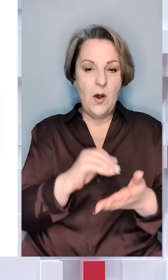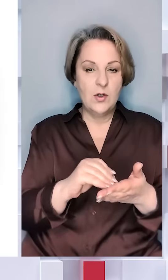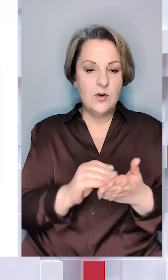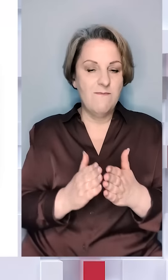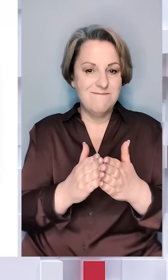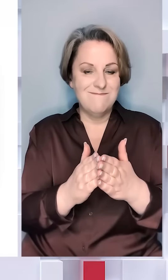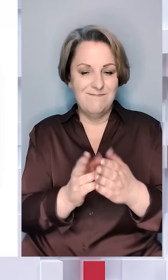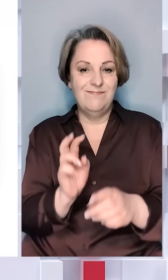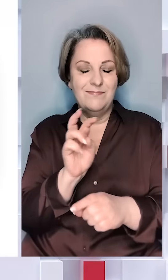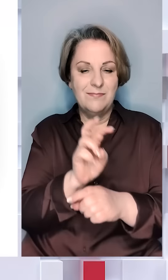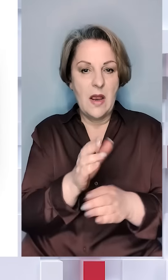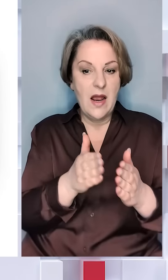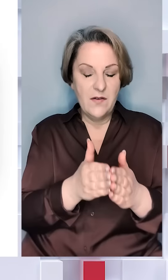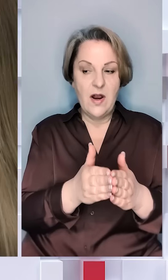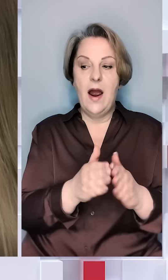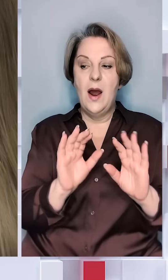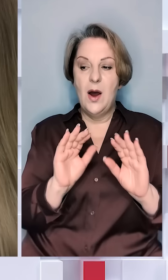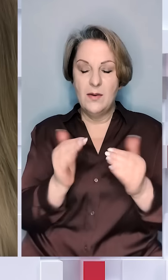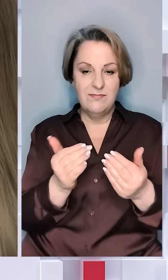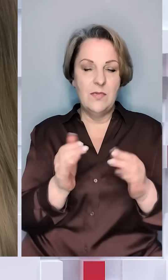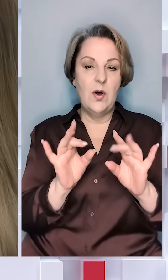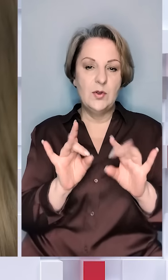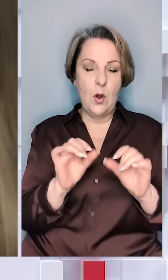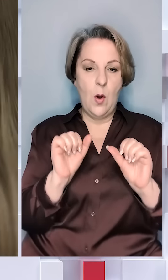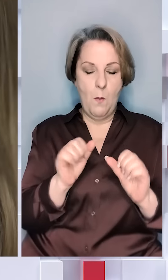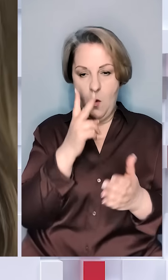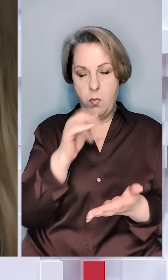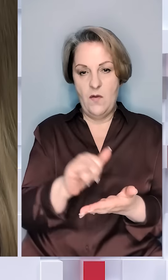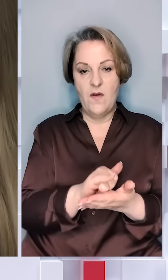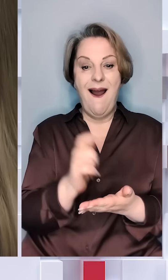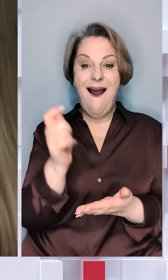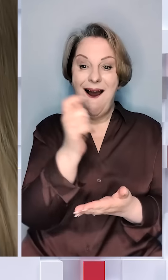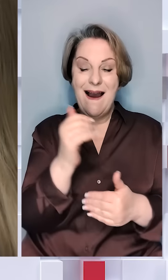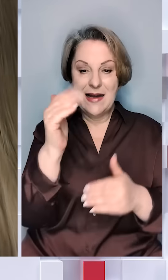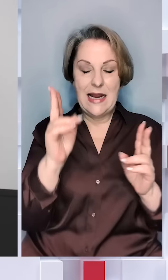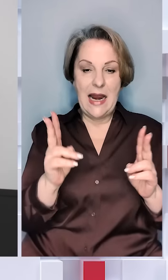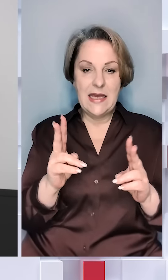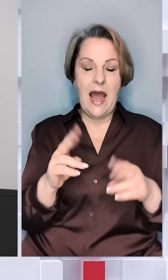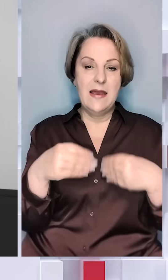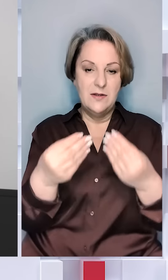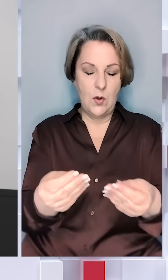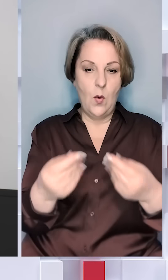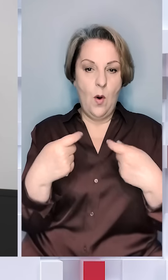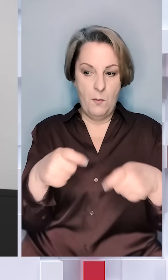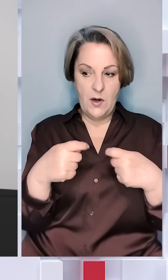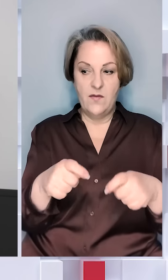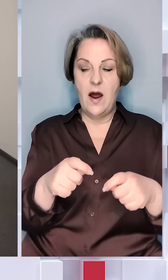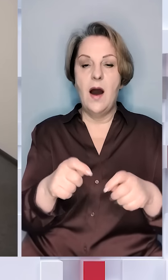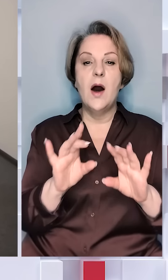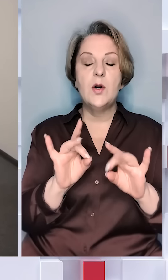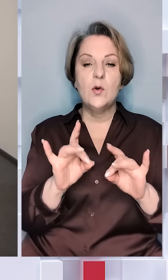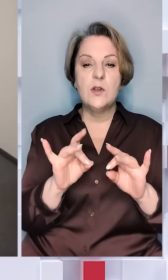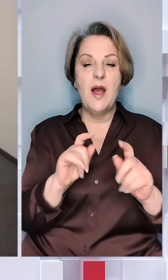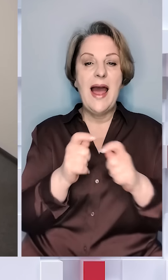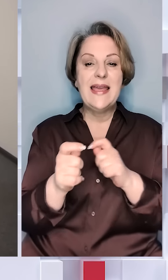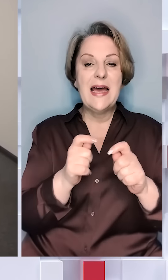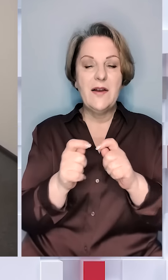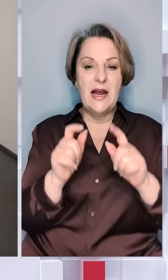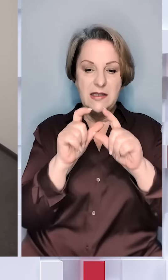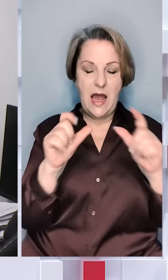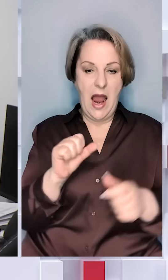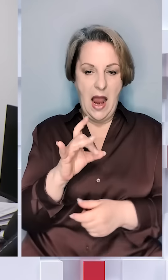І ексклюзивний сюжет ви можете подивитися на нашому YouTube-каналі. Про картини, які скоро виставлять на продаж, ТСН розповіла керівниця агентства та